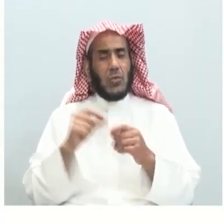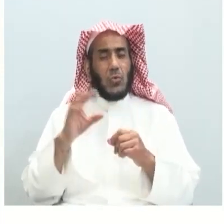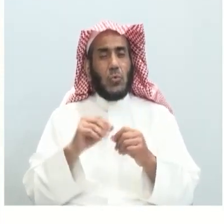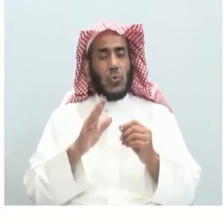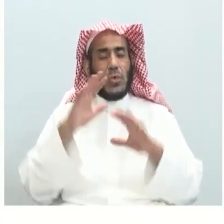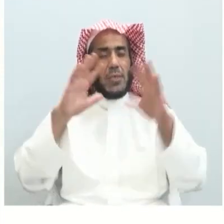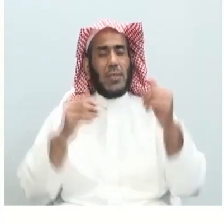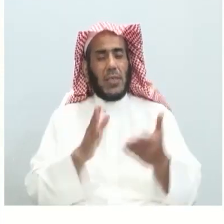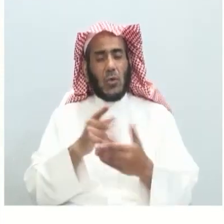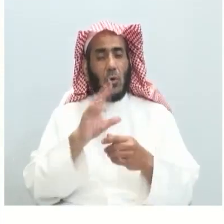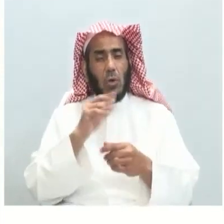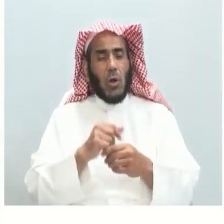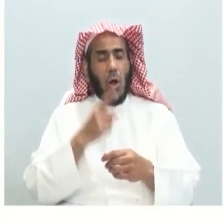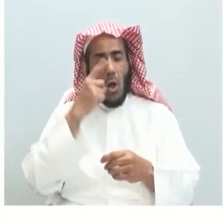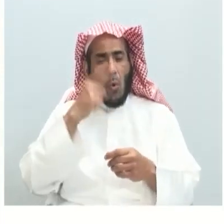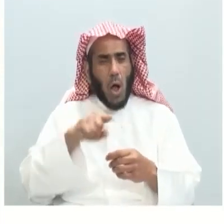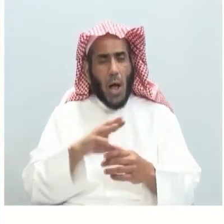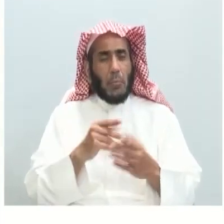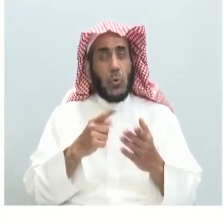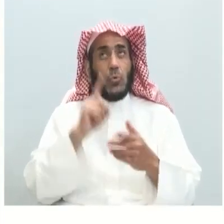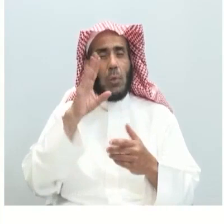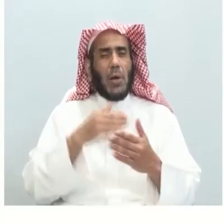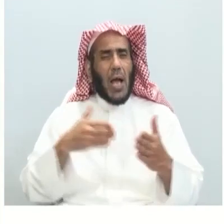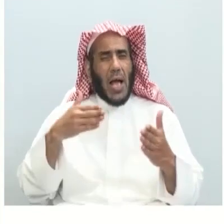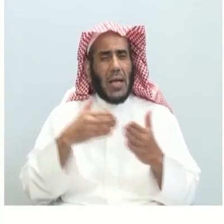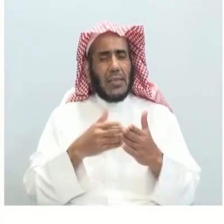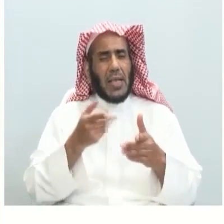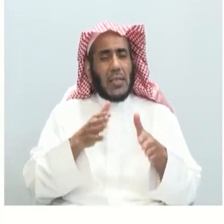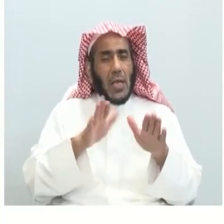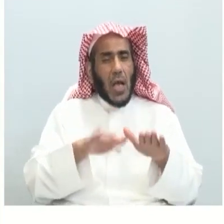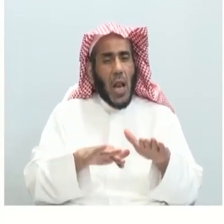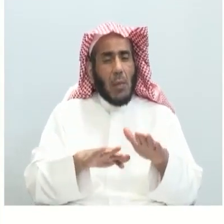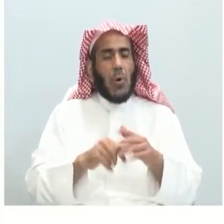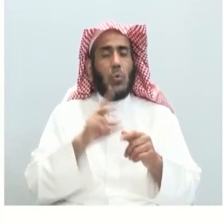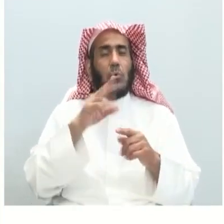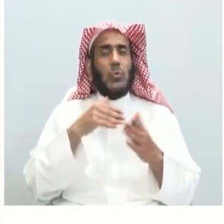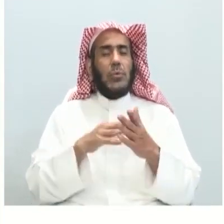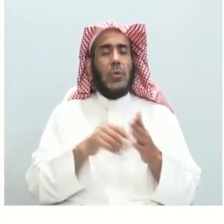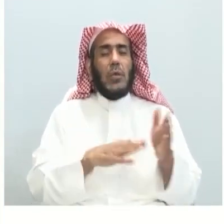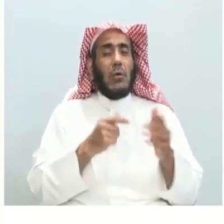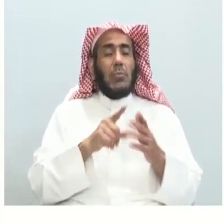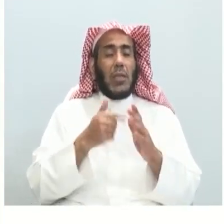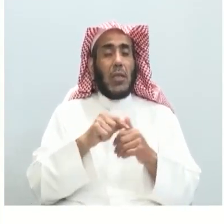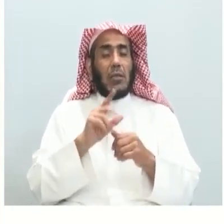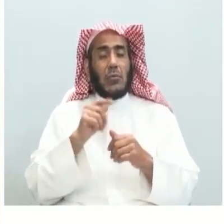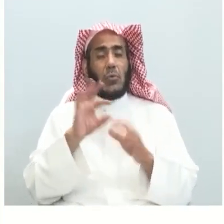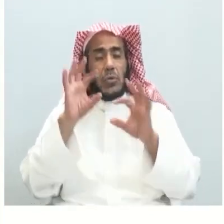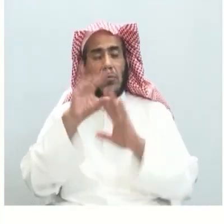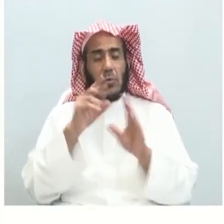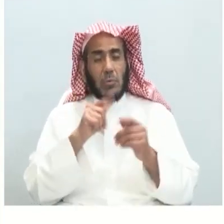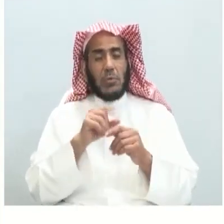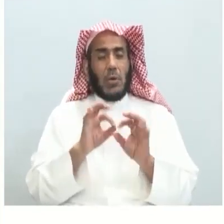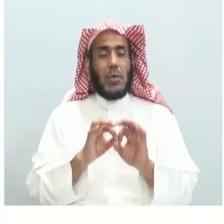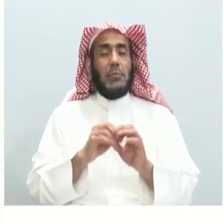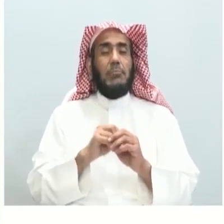وهي قوله تعالى واعبد ربك حتى ياتيك اليقين وبدايه هذه السوره في قوله تعالى بسم الله